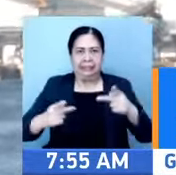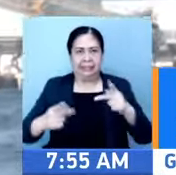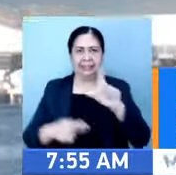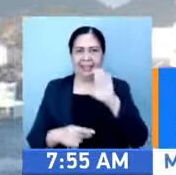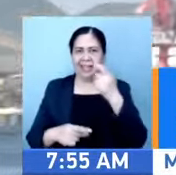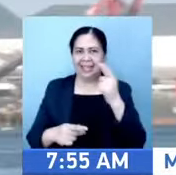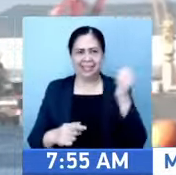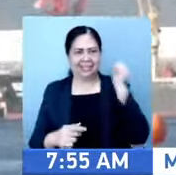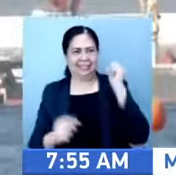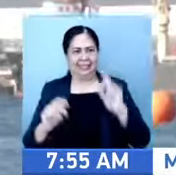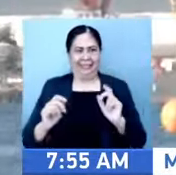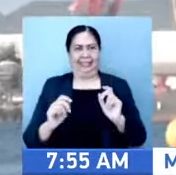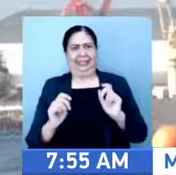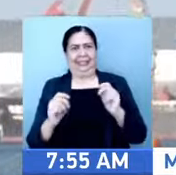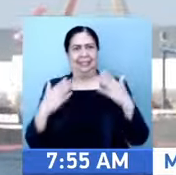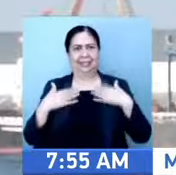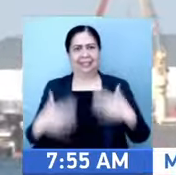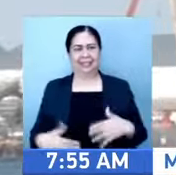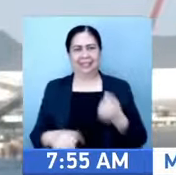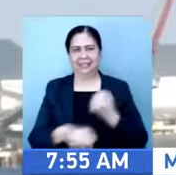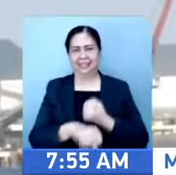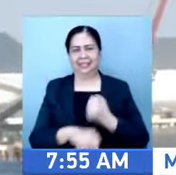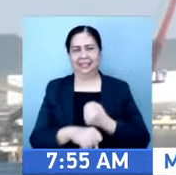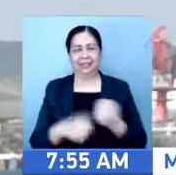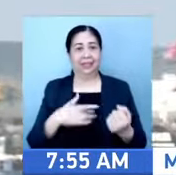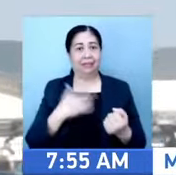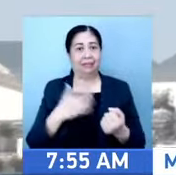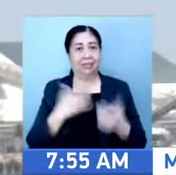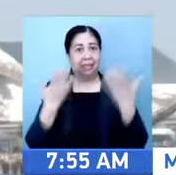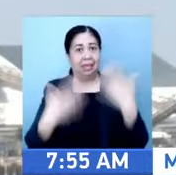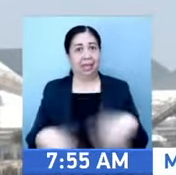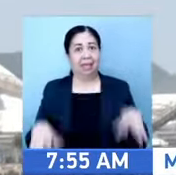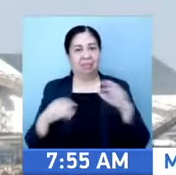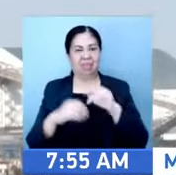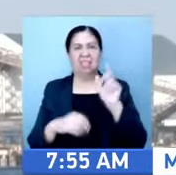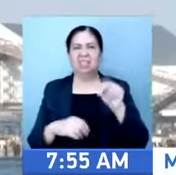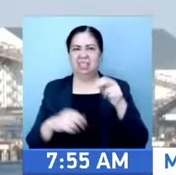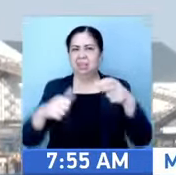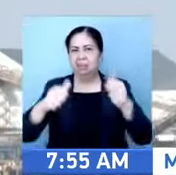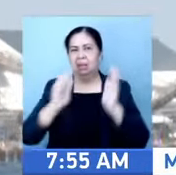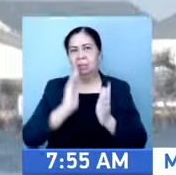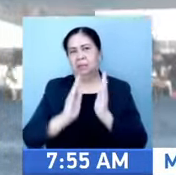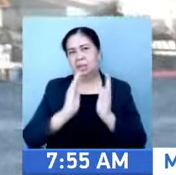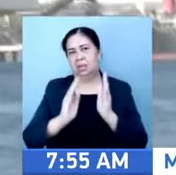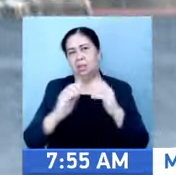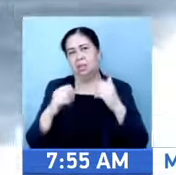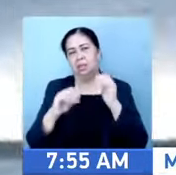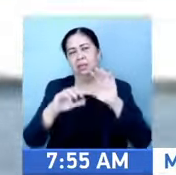sa buong katawan. Kaya feeling ko mamaya pagka-uwi dito, magpapamasahe ako kasi buong katawan ko yung masakit.